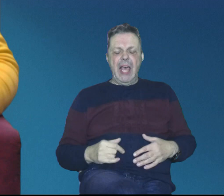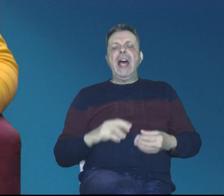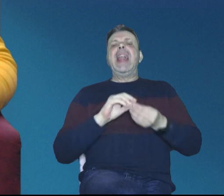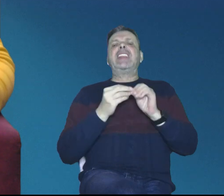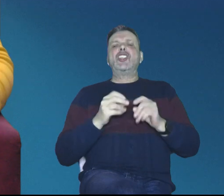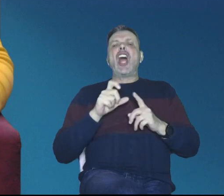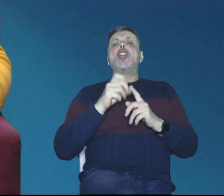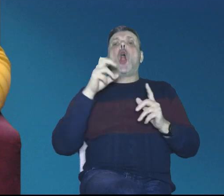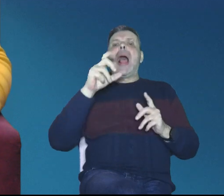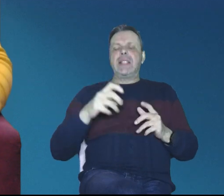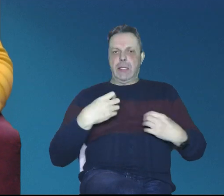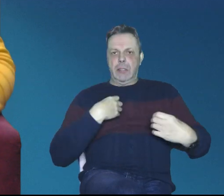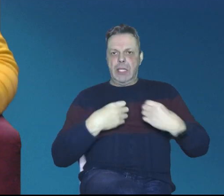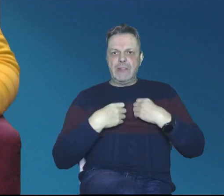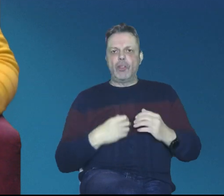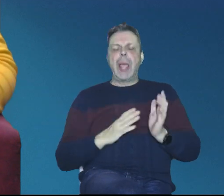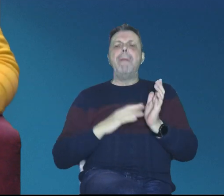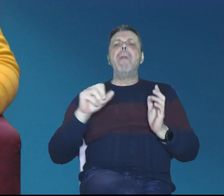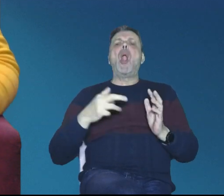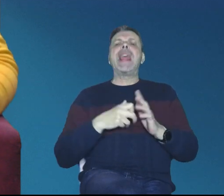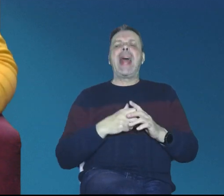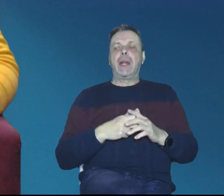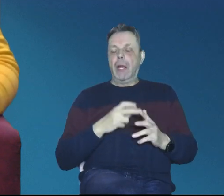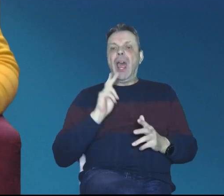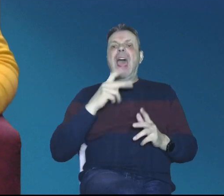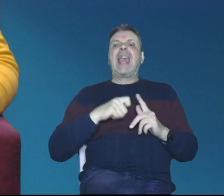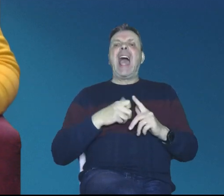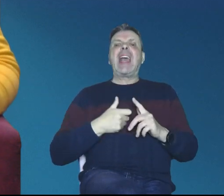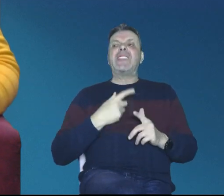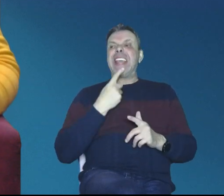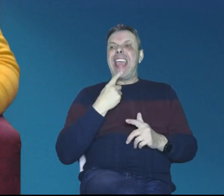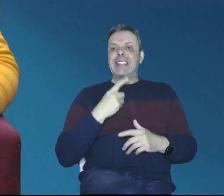ćeš sada na tržnici Dolac izvoditi Molijera na